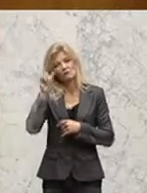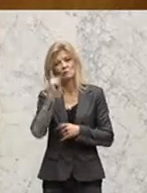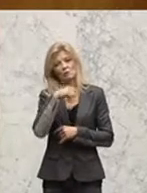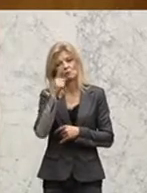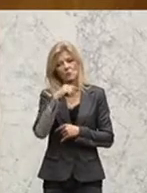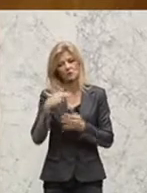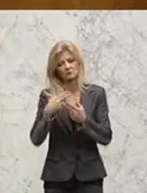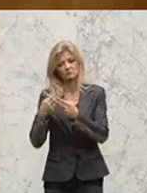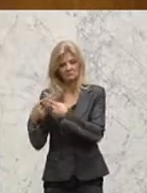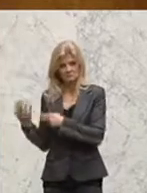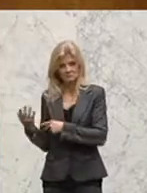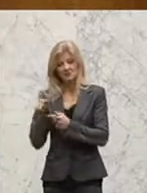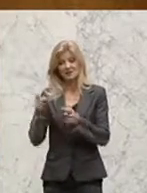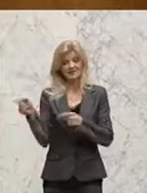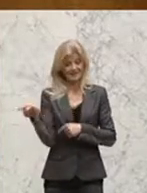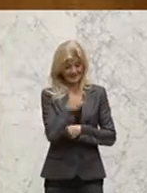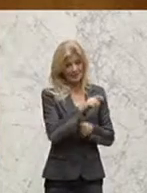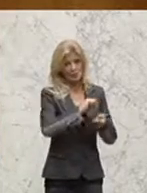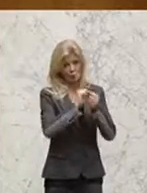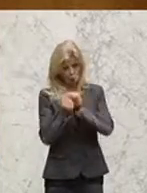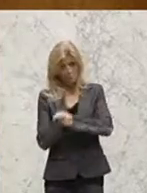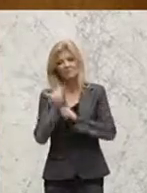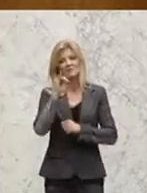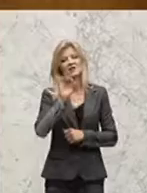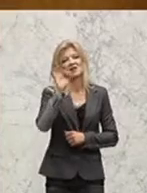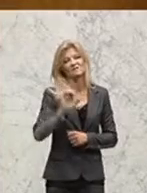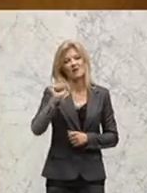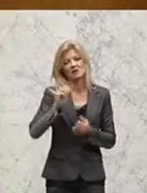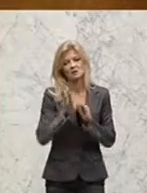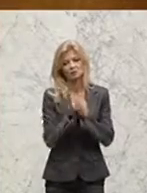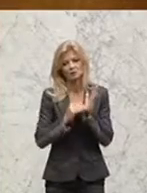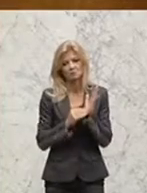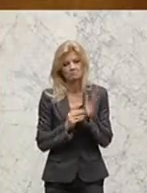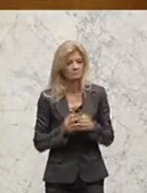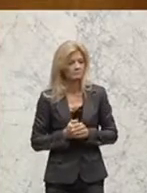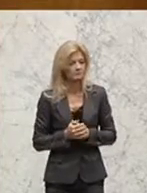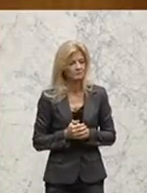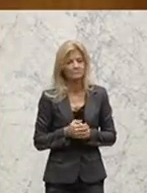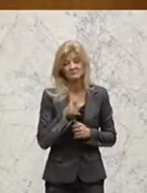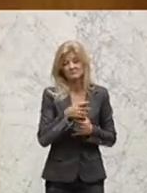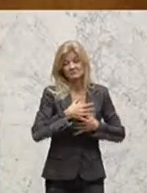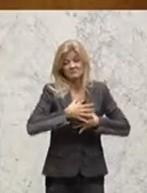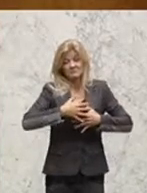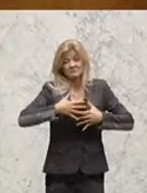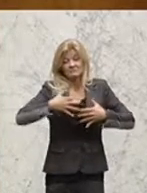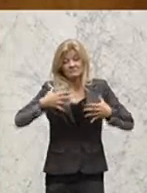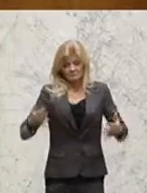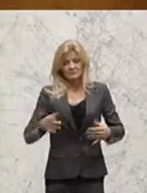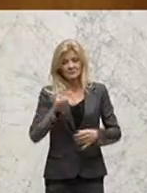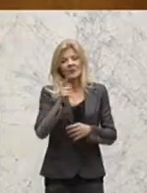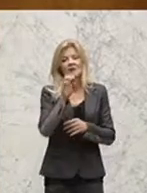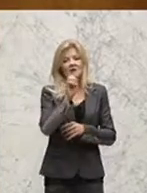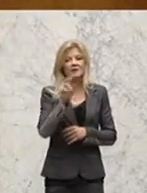das IFA-System. Eines der größten EDV-Projekte, IT-Projekte in der